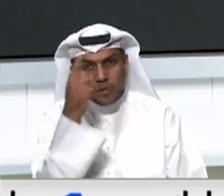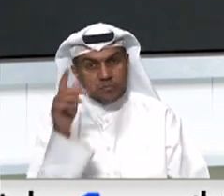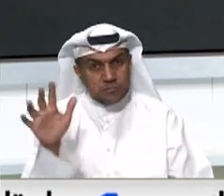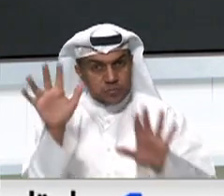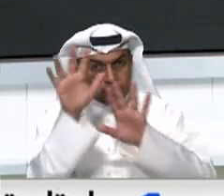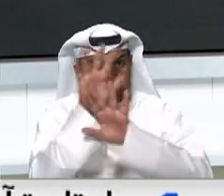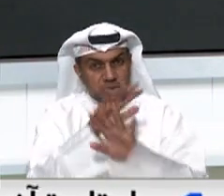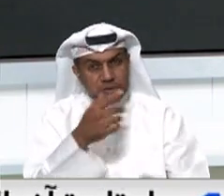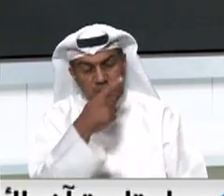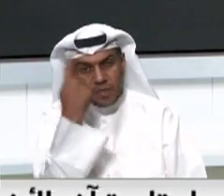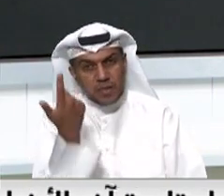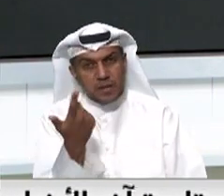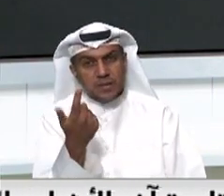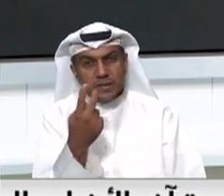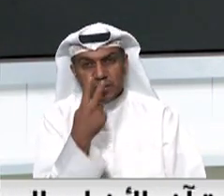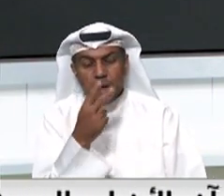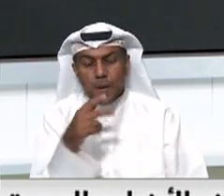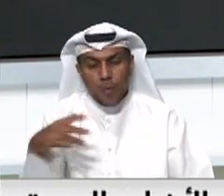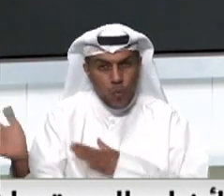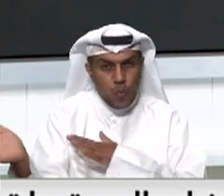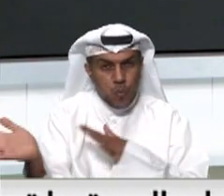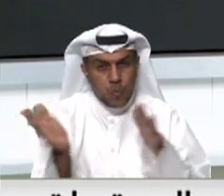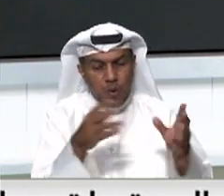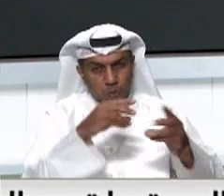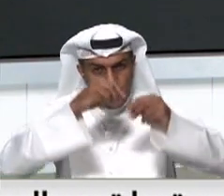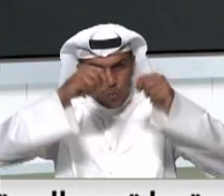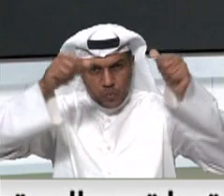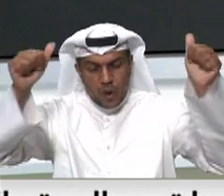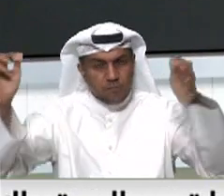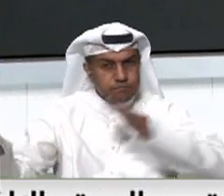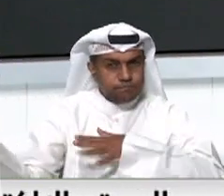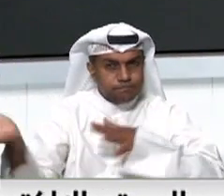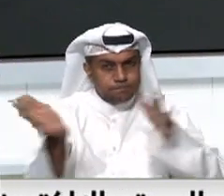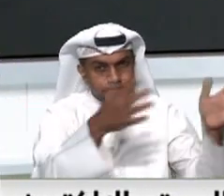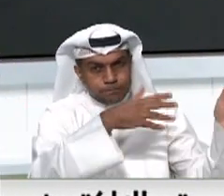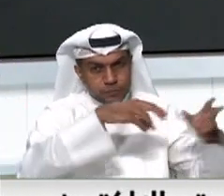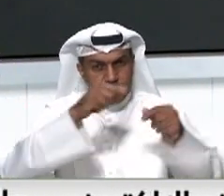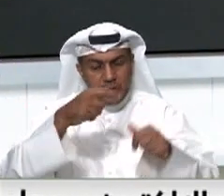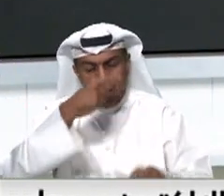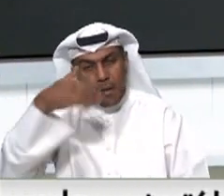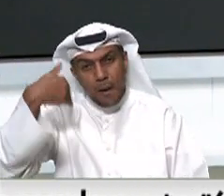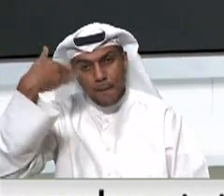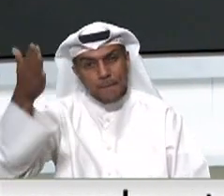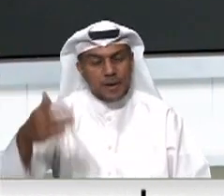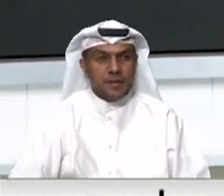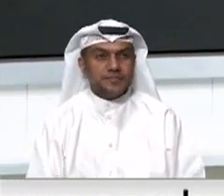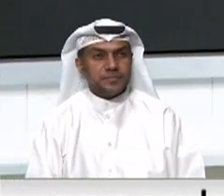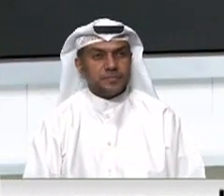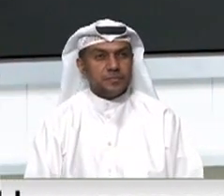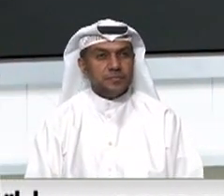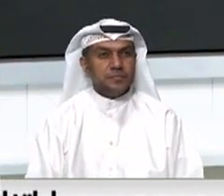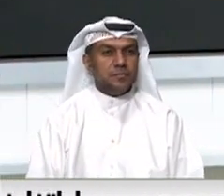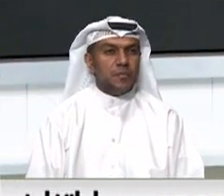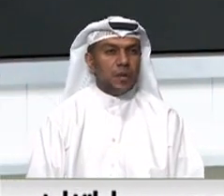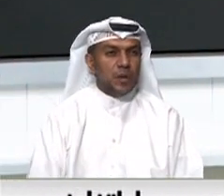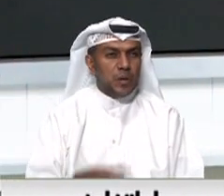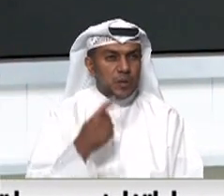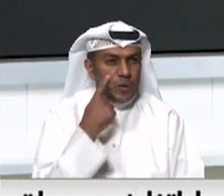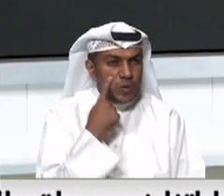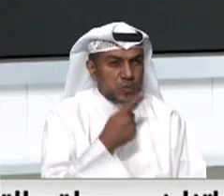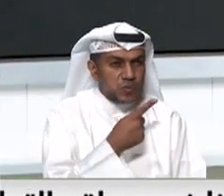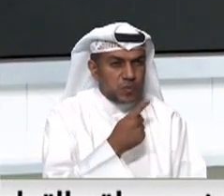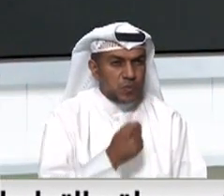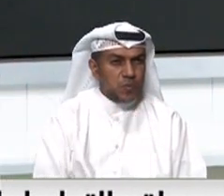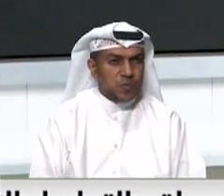بسبب نشاط الرياح المؤدي إلى إثارة الغبار على بعض المناطق المكشوفة. أما الطقس المتوقع في منتصف هذه الليلة بمشيئة